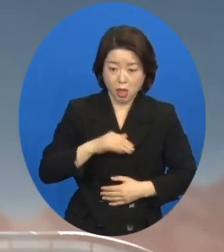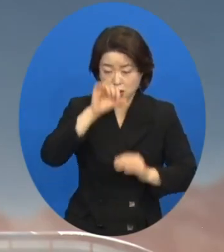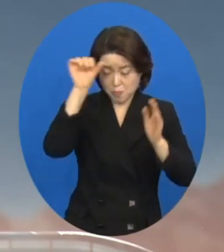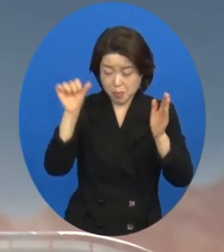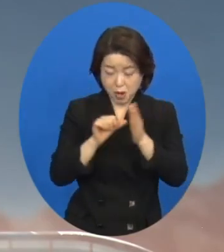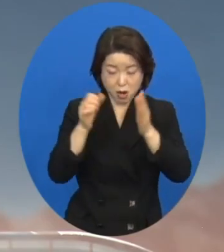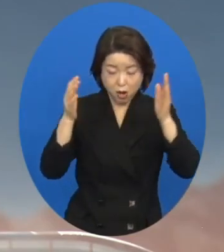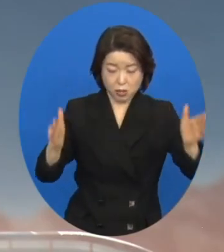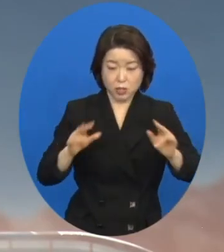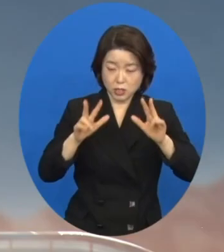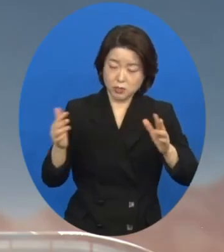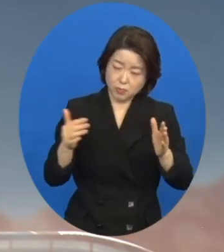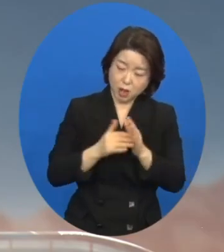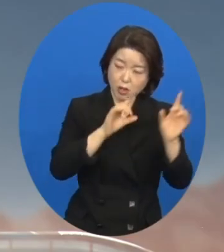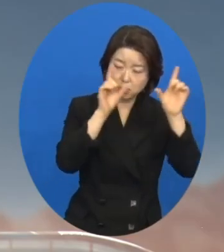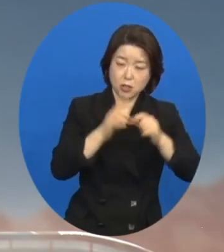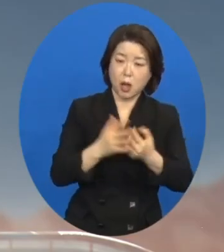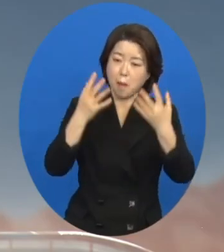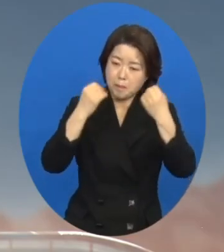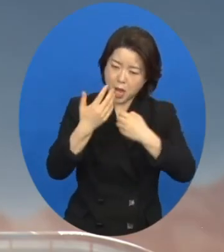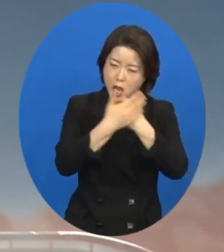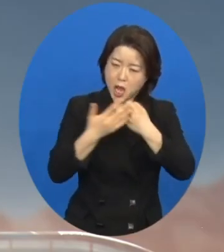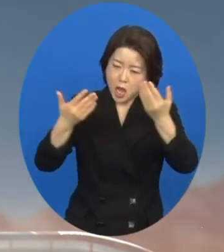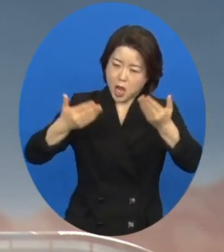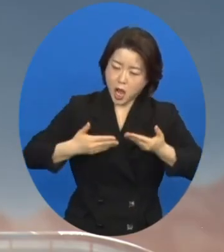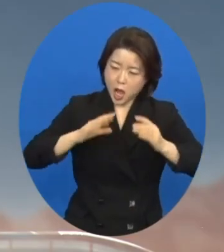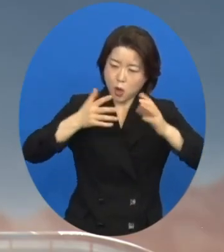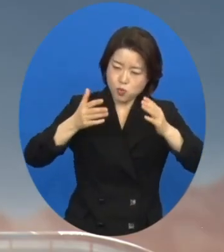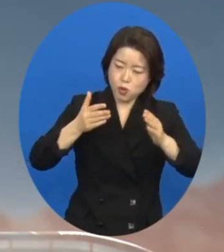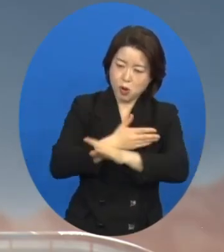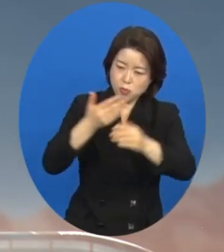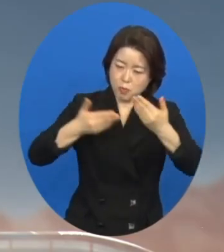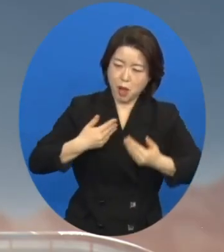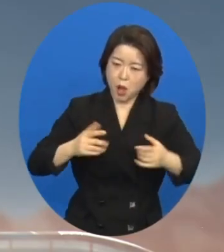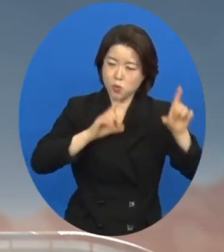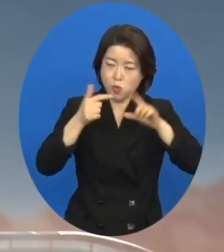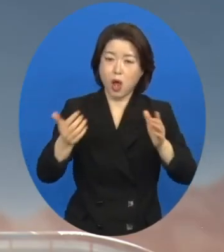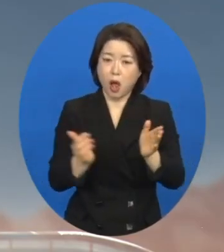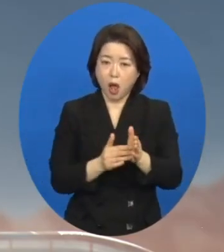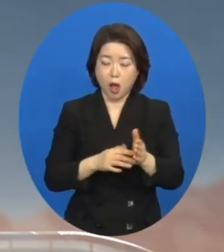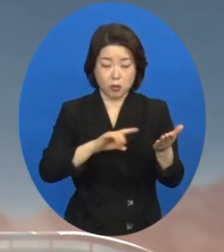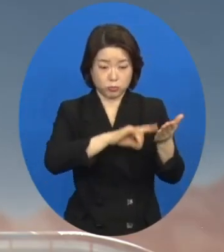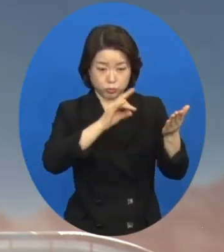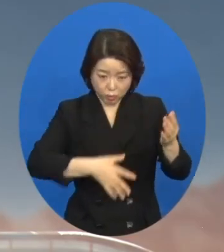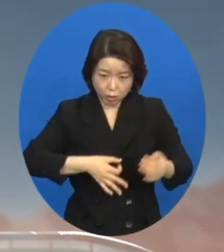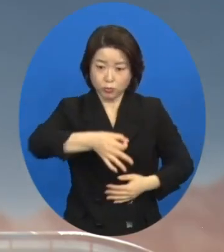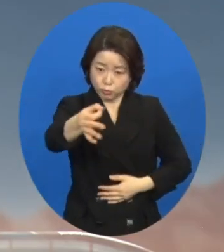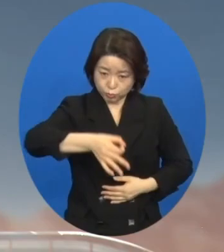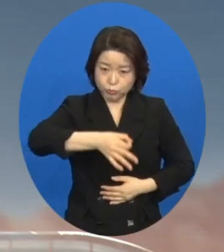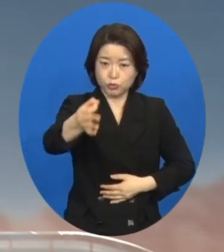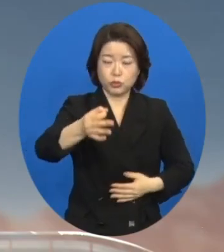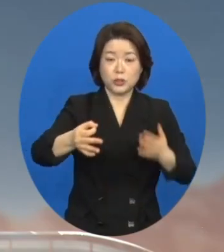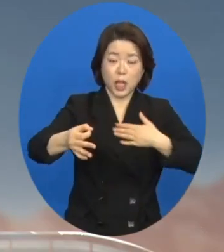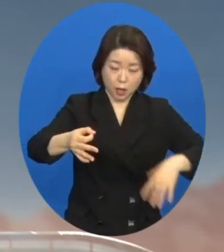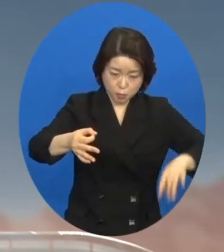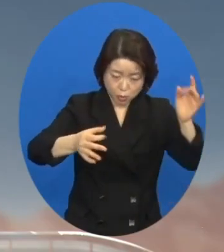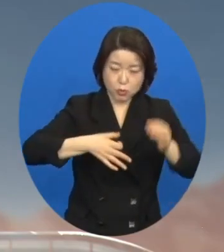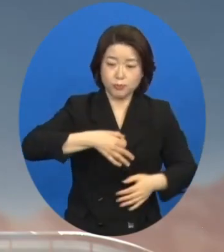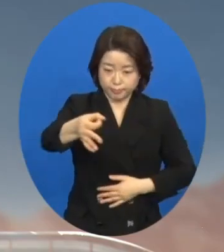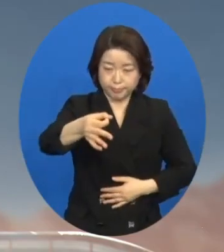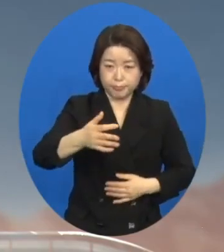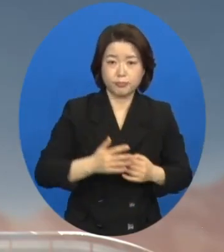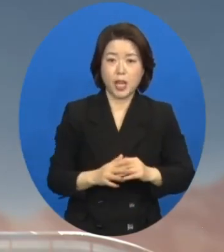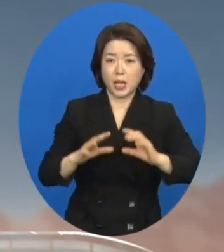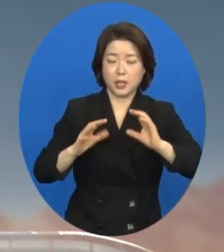한평생 지금까지 살면서 많은 혜택을 국가로부터 받고 살았는데 세금을 내야지, 먼저 내야지. 내가 이제 나라를